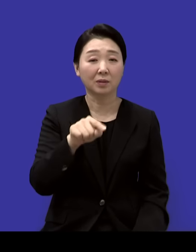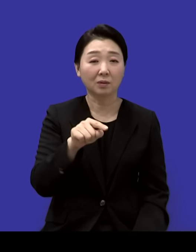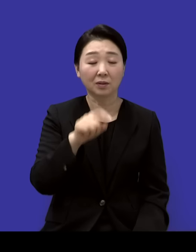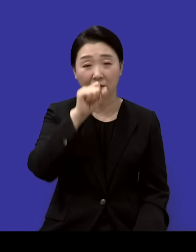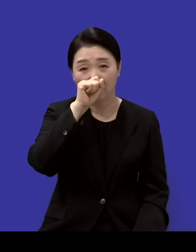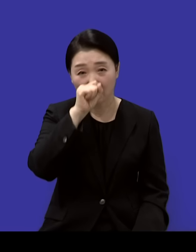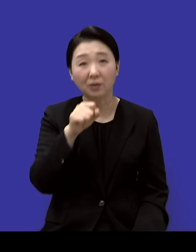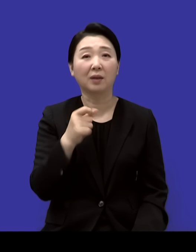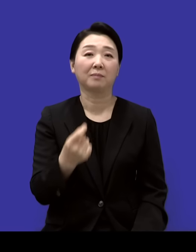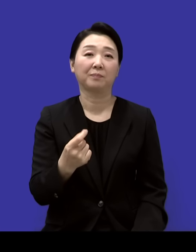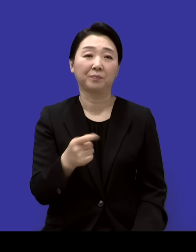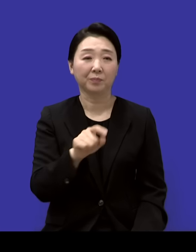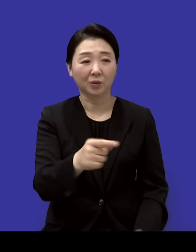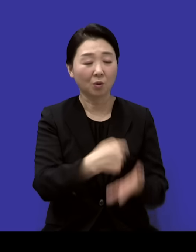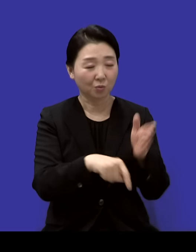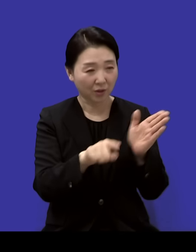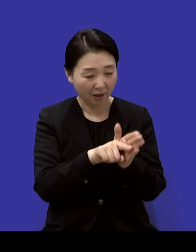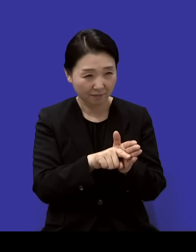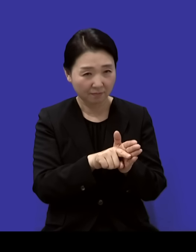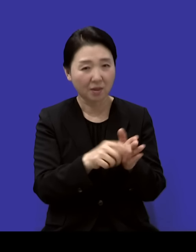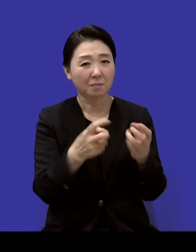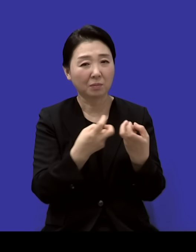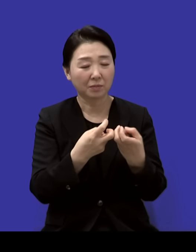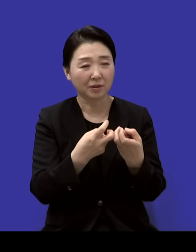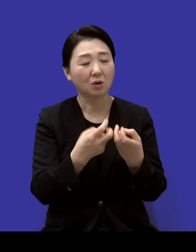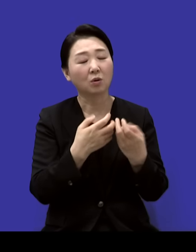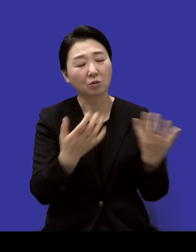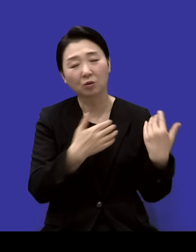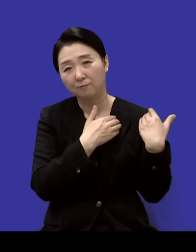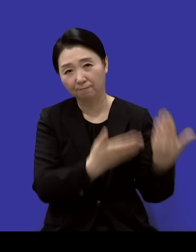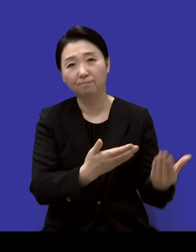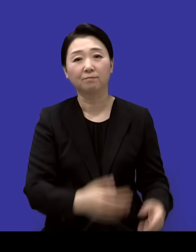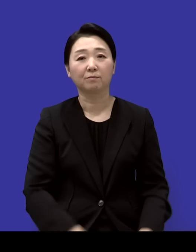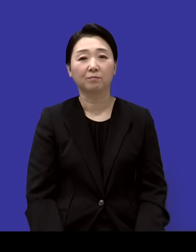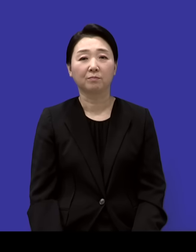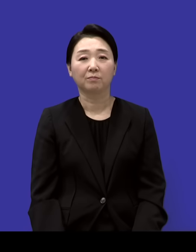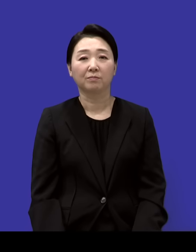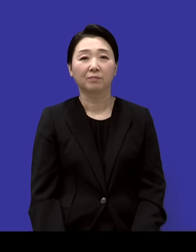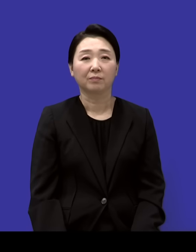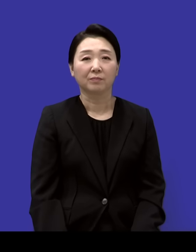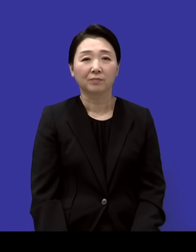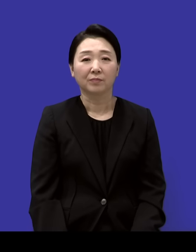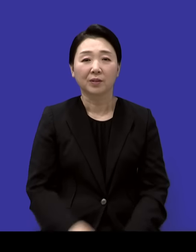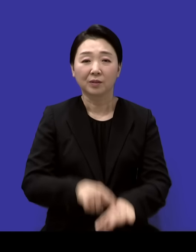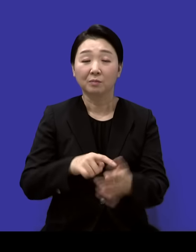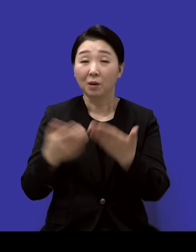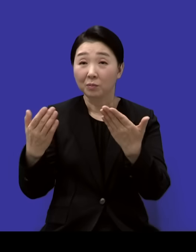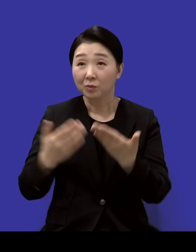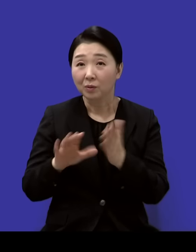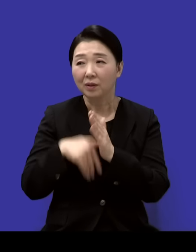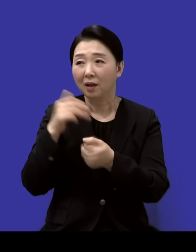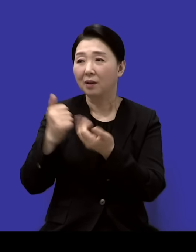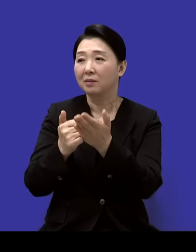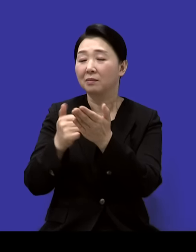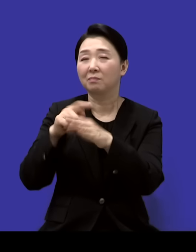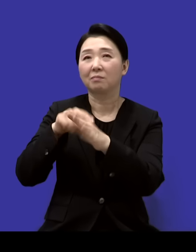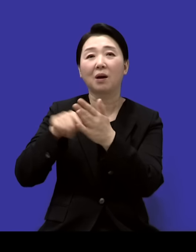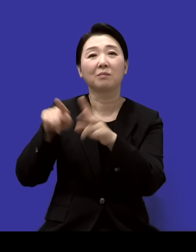선한 것이니까 너를 위한 길이니까 이렇게 할 수밖에 없어. 그 마음을 딱 주시는데 제가 그 하나님의 마음이 이해가